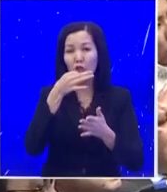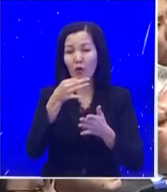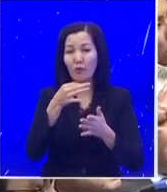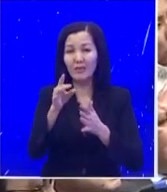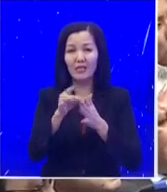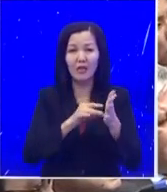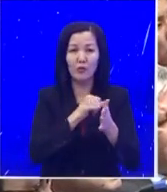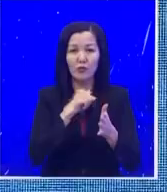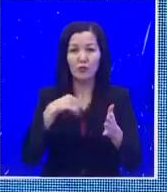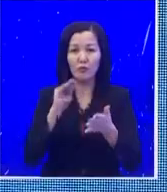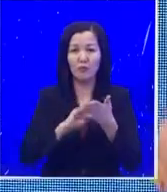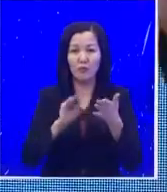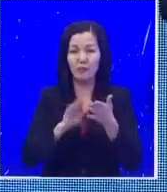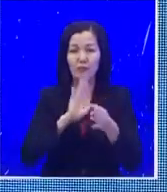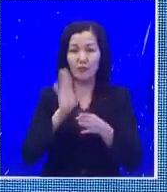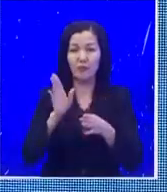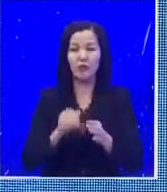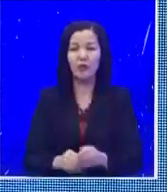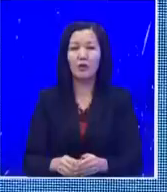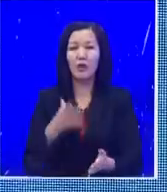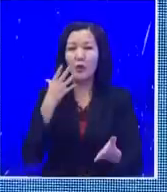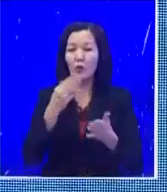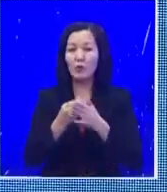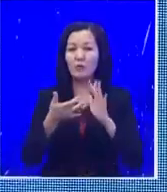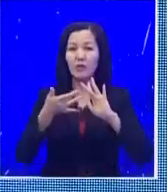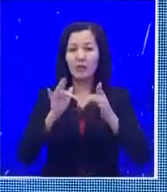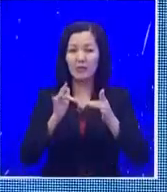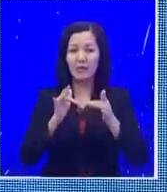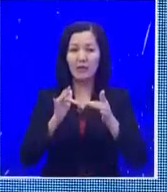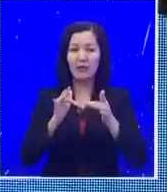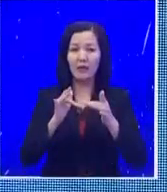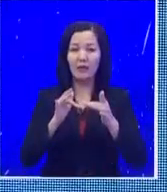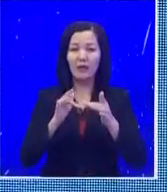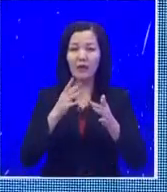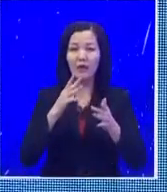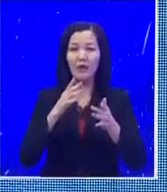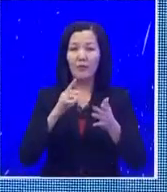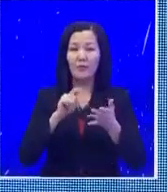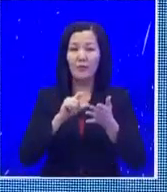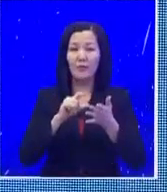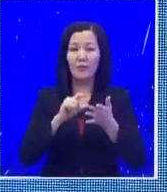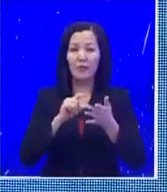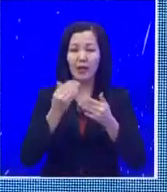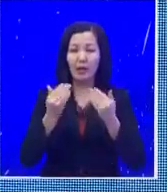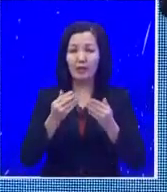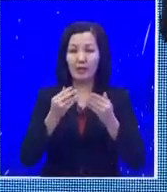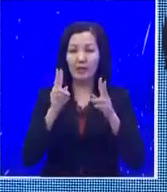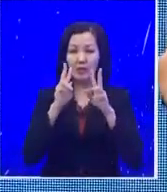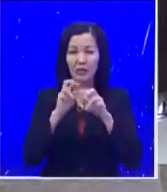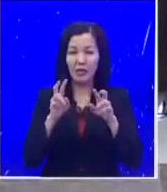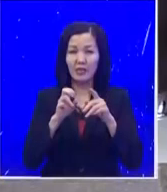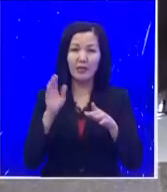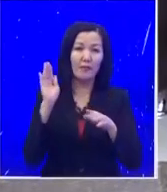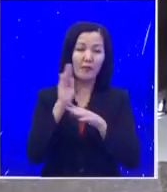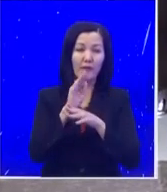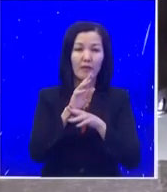артынша өзі жазады. Я вот эту свою страничку, как сейчас сказали, вот веду и постоянно его